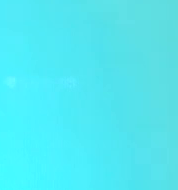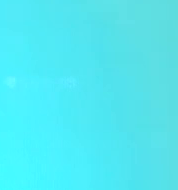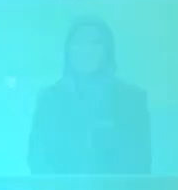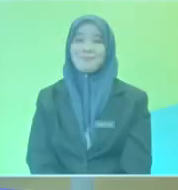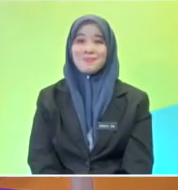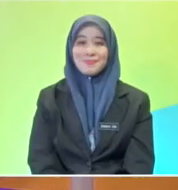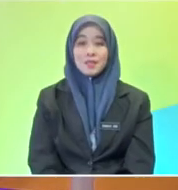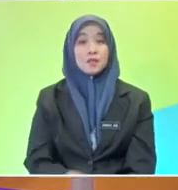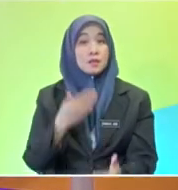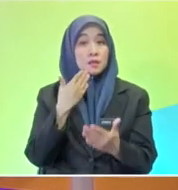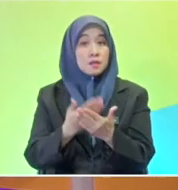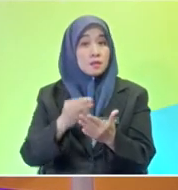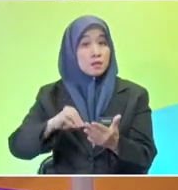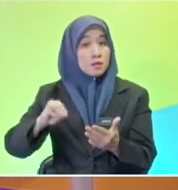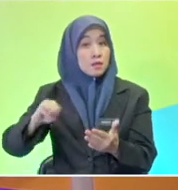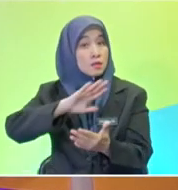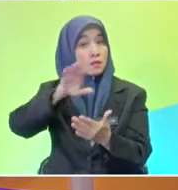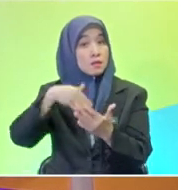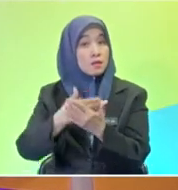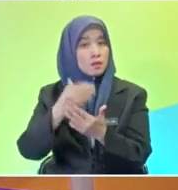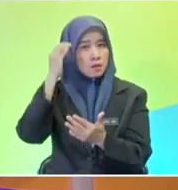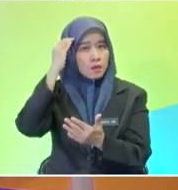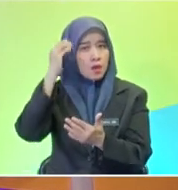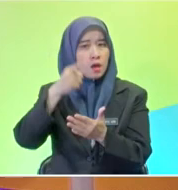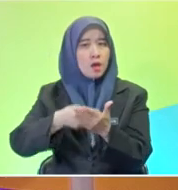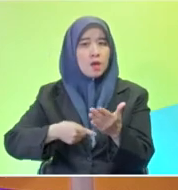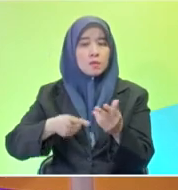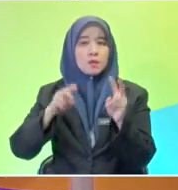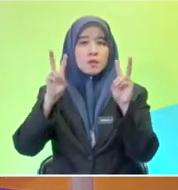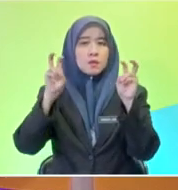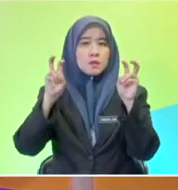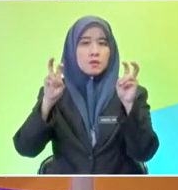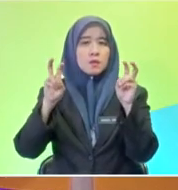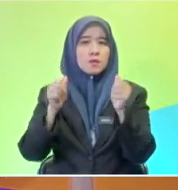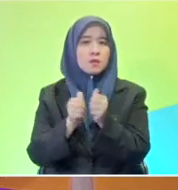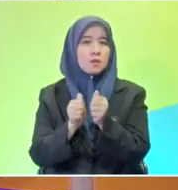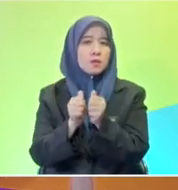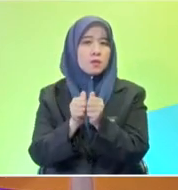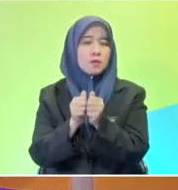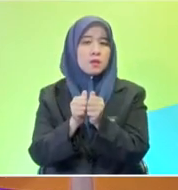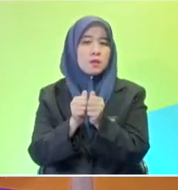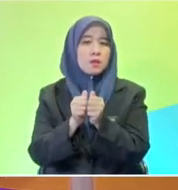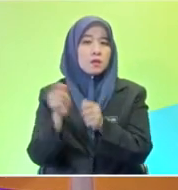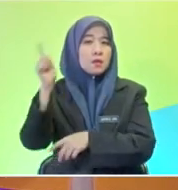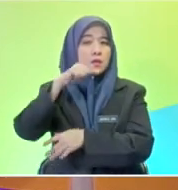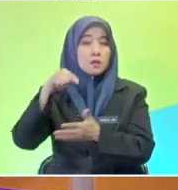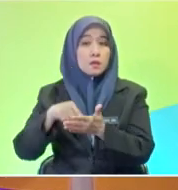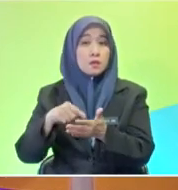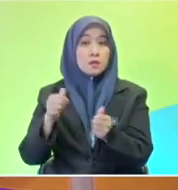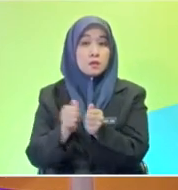Terbaik. Baiklah murid-murid semua, nak tahu tak apa kaitan mata pelajaran kita pada hari ini dengan sebentar tadi video tu